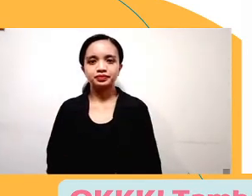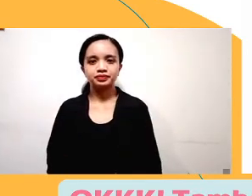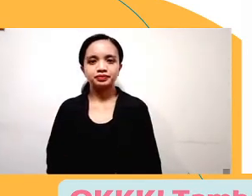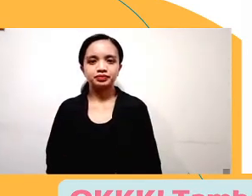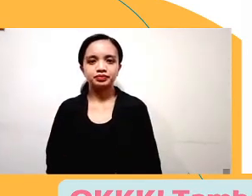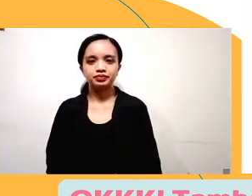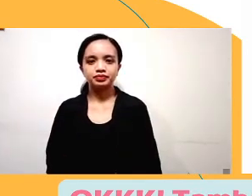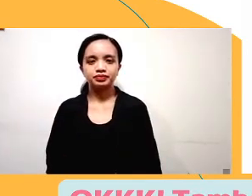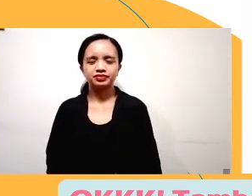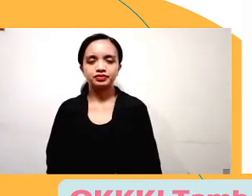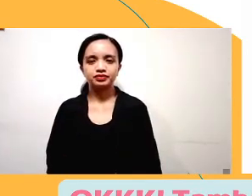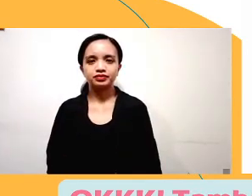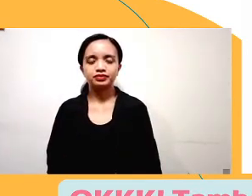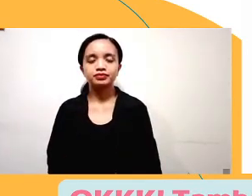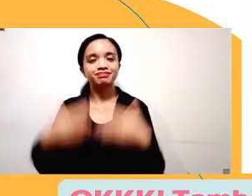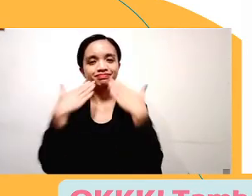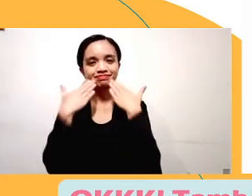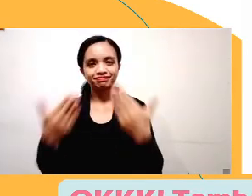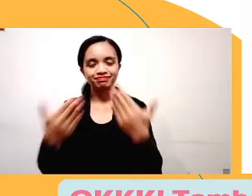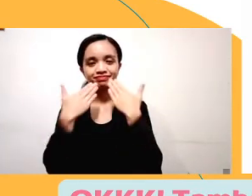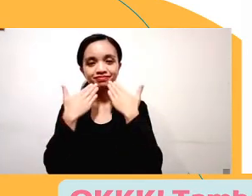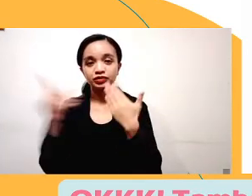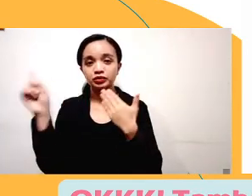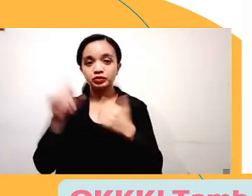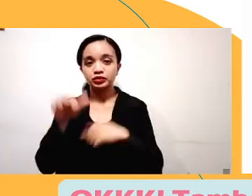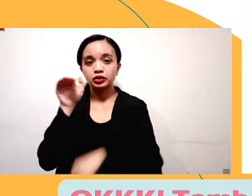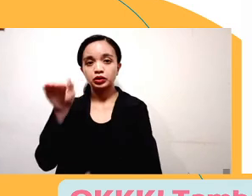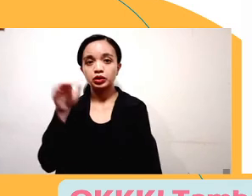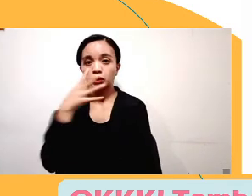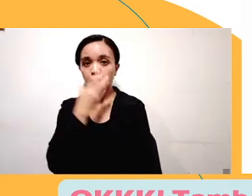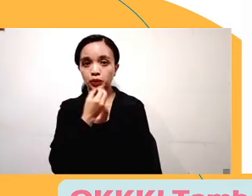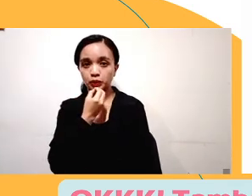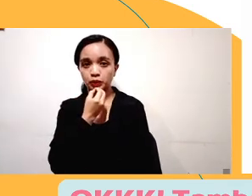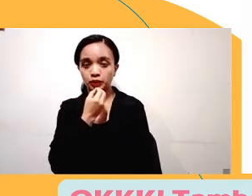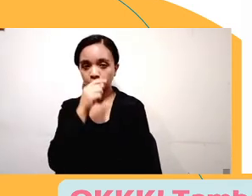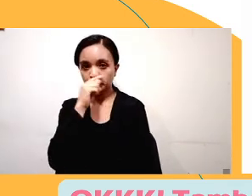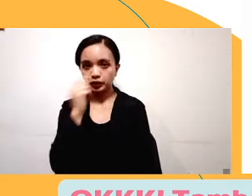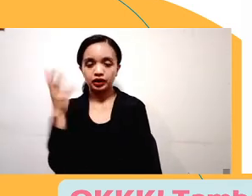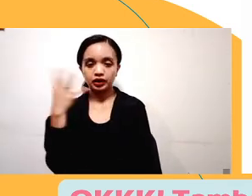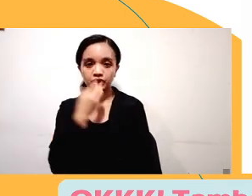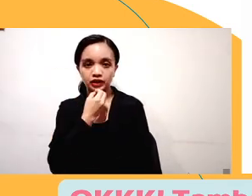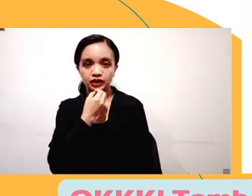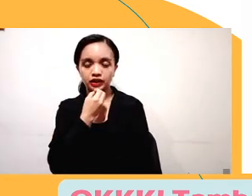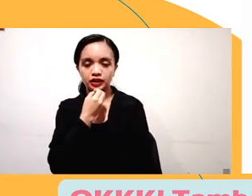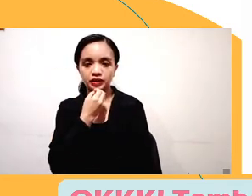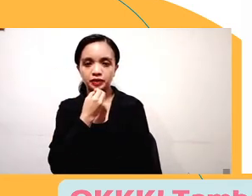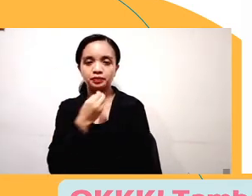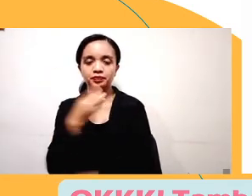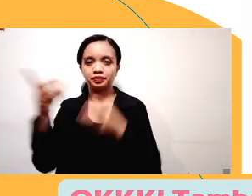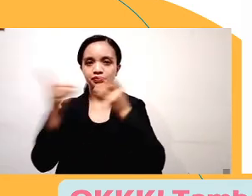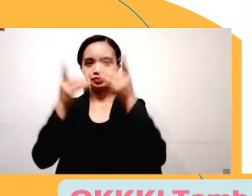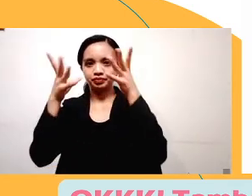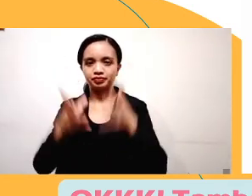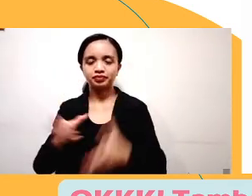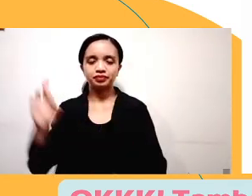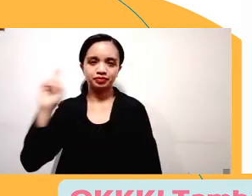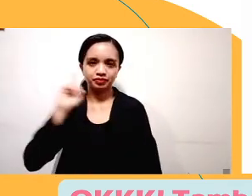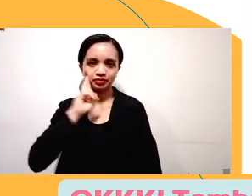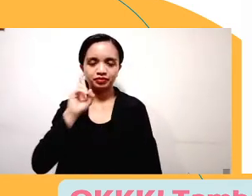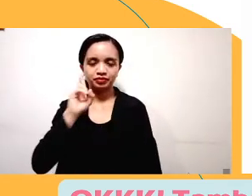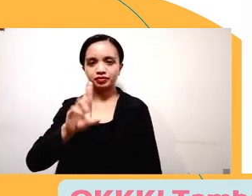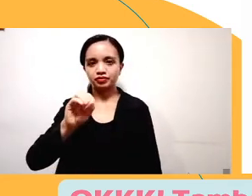At bilang pasasalamat, ating tawagin ang ating kabriks, ang ating katambayer, Director Ronildo Arco, Director 4